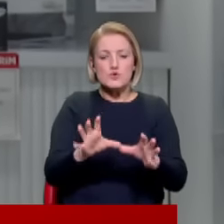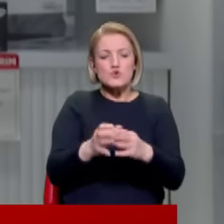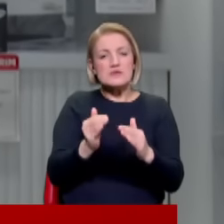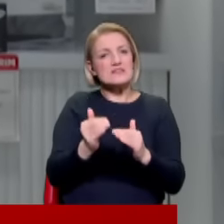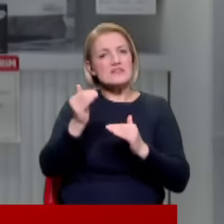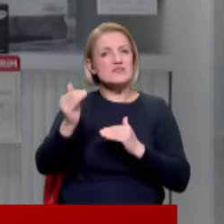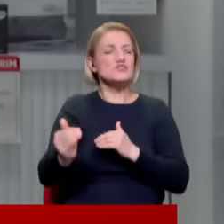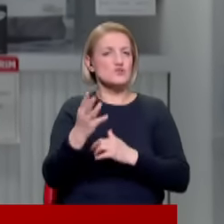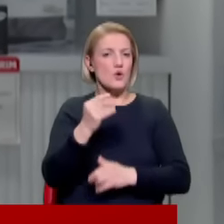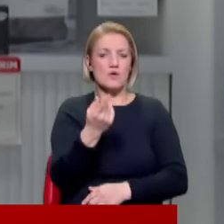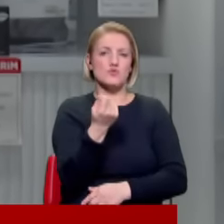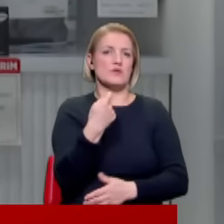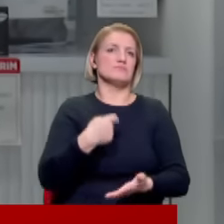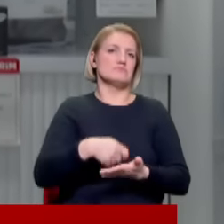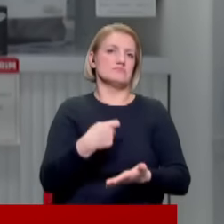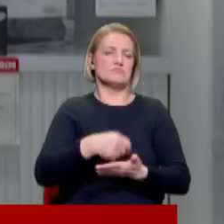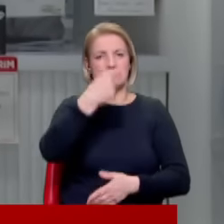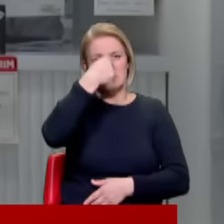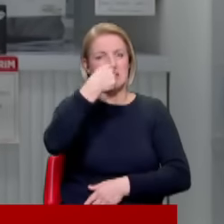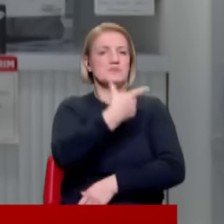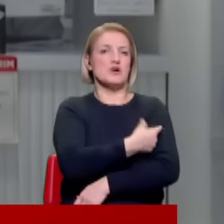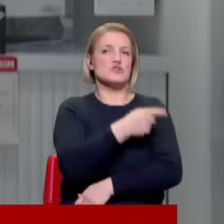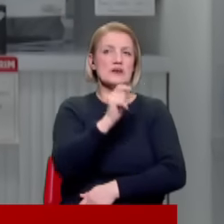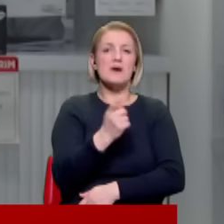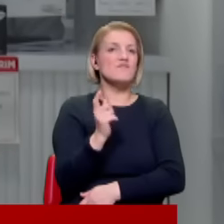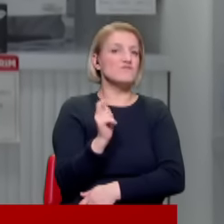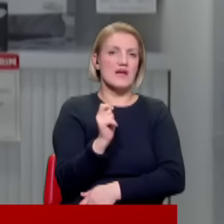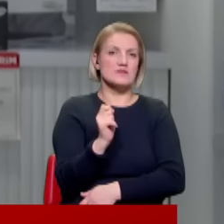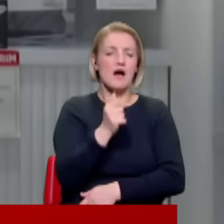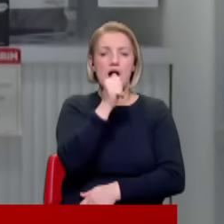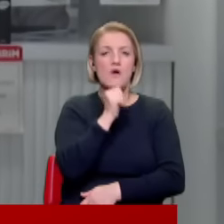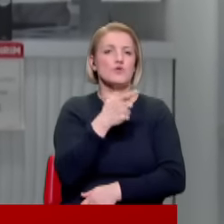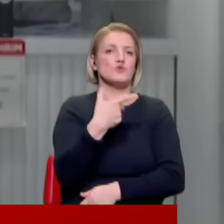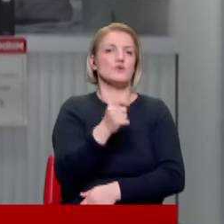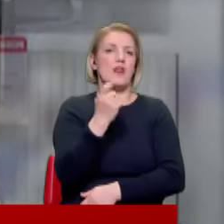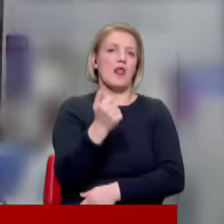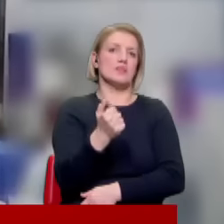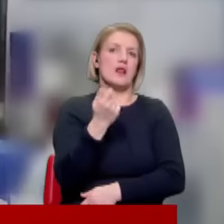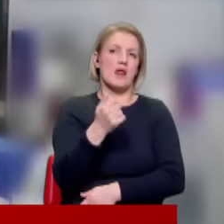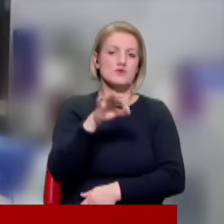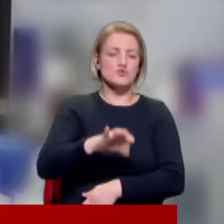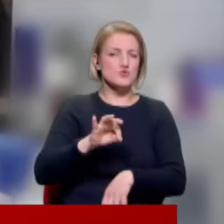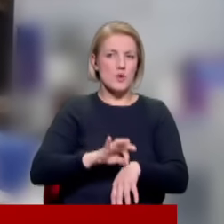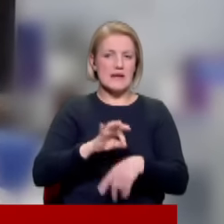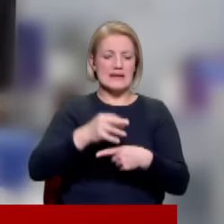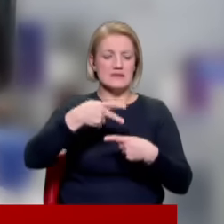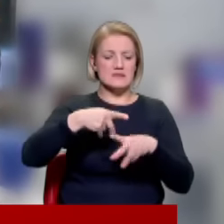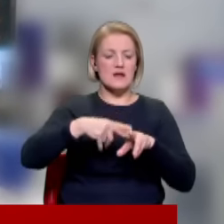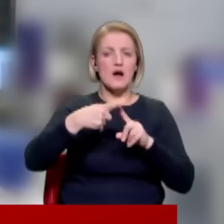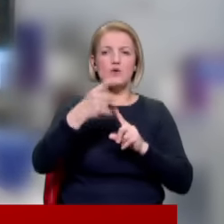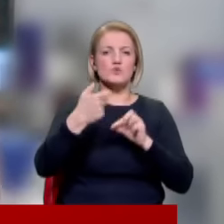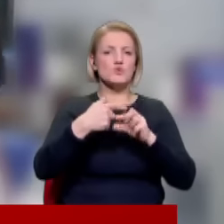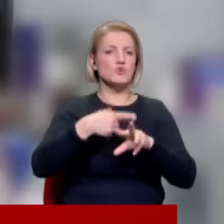dışında kalanlar ücretli olarak temin edebilir ve fiyatı da 696 lira. Şu an zatüre